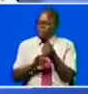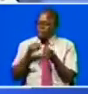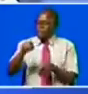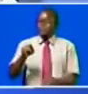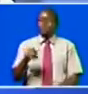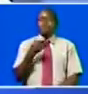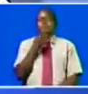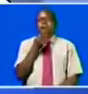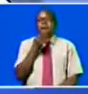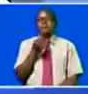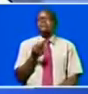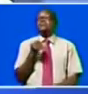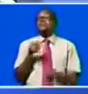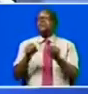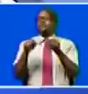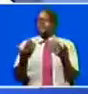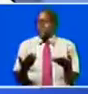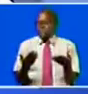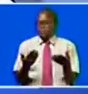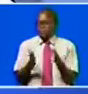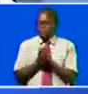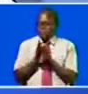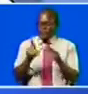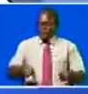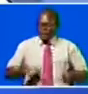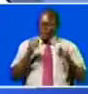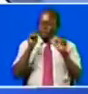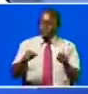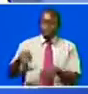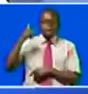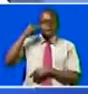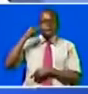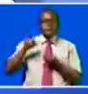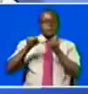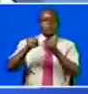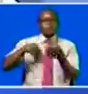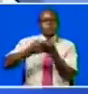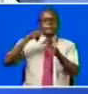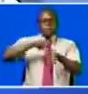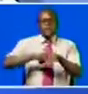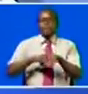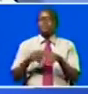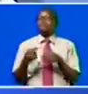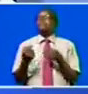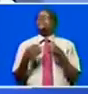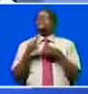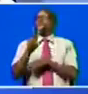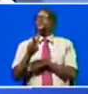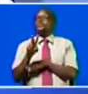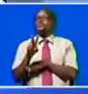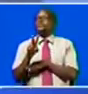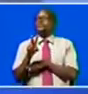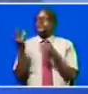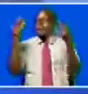akili zako utasonga vipi? Utaendelea vipi na maisha yako kama simu inafukalisha mpaka saa 8? Ndio maana Mwenyezi Mungu ameumba usiku watu walale